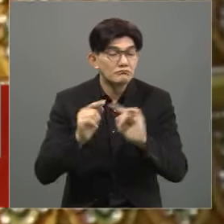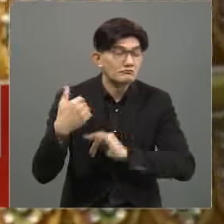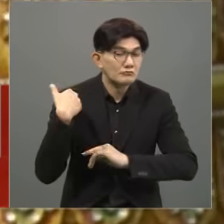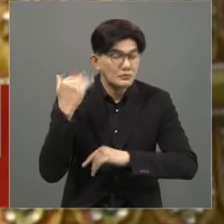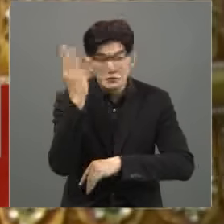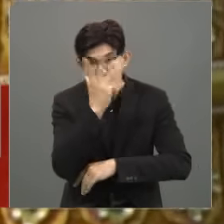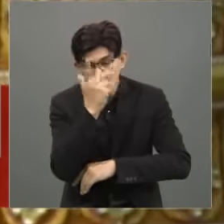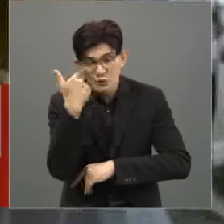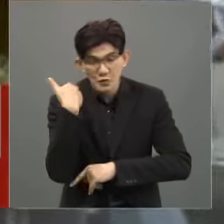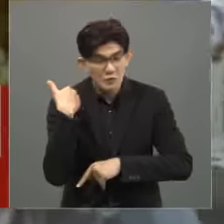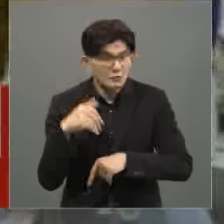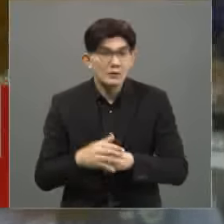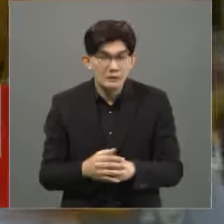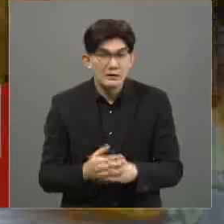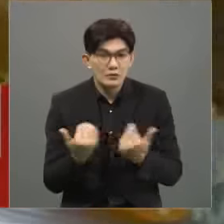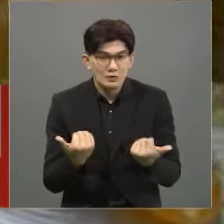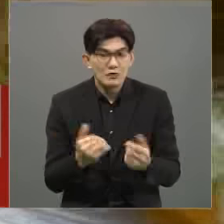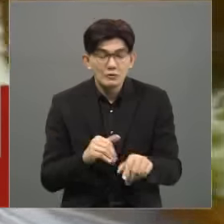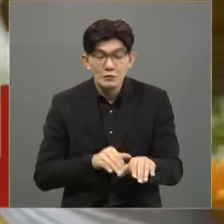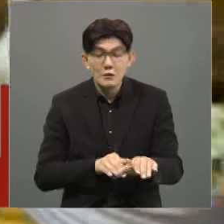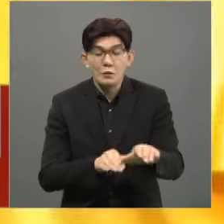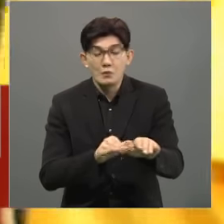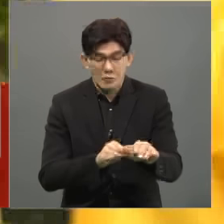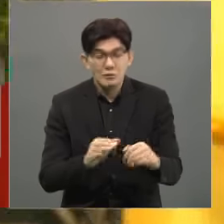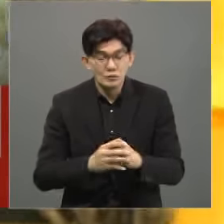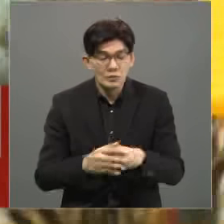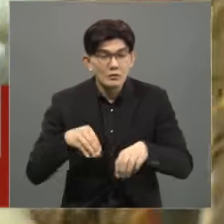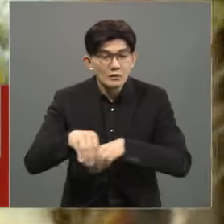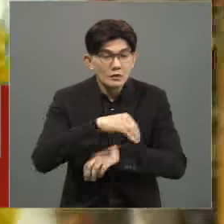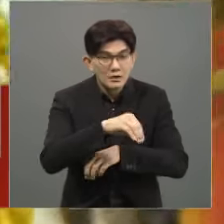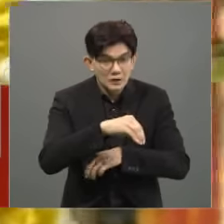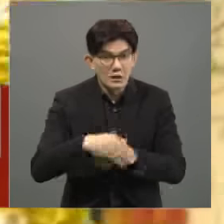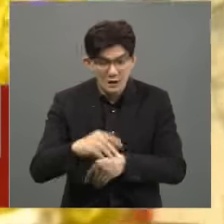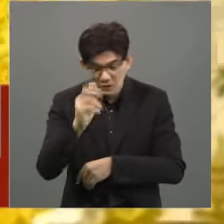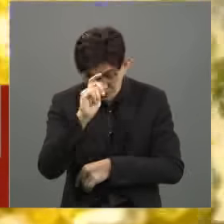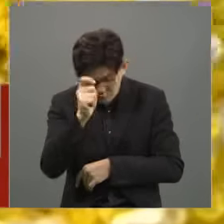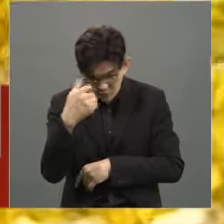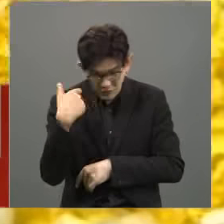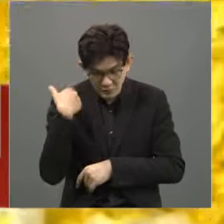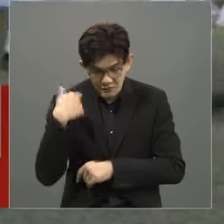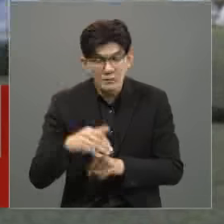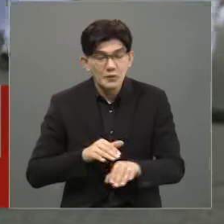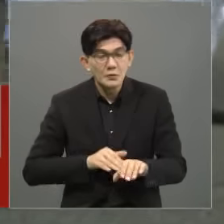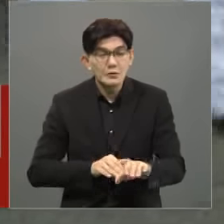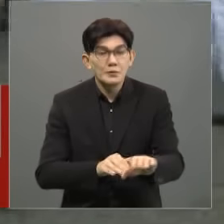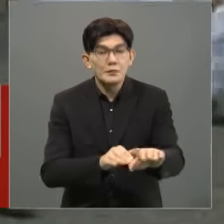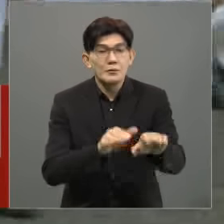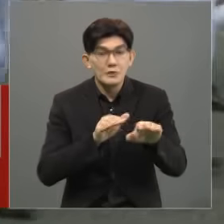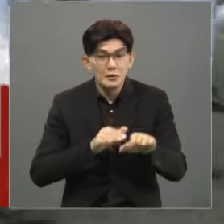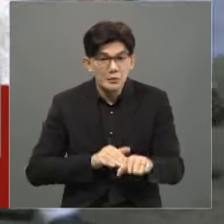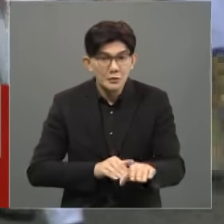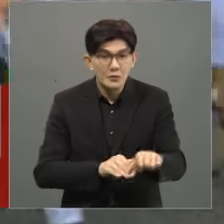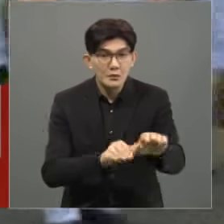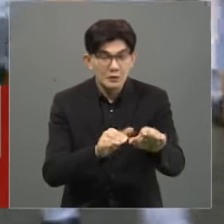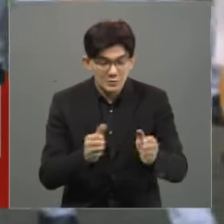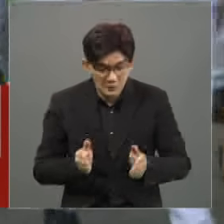ามภูษาผ้ากาบบัวอุบลและขบวนล้อมรวมเครือข่ายถวายพุทธบูชาได้เคลื่อนออกจากบริเวณศาลหลักเมืองโดยใ